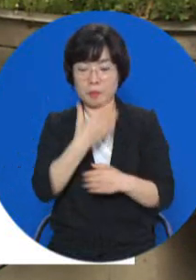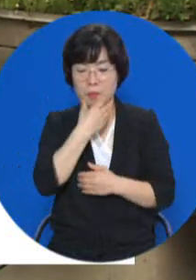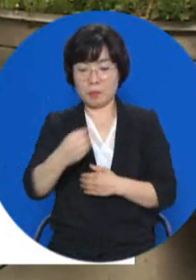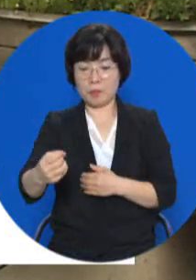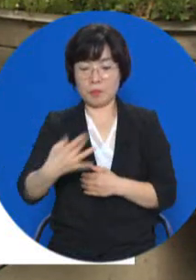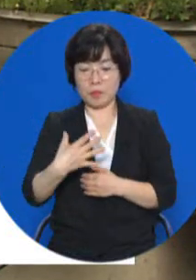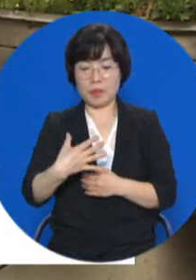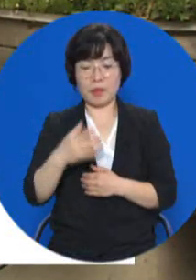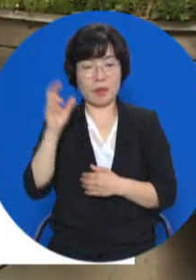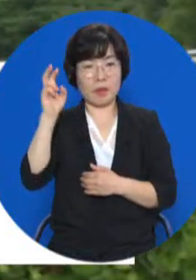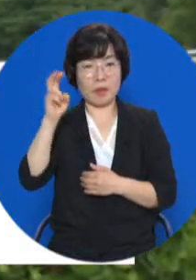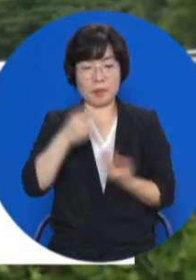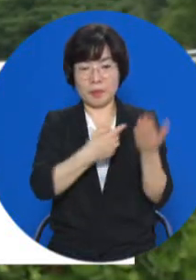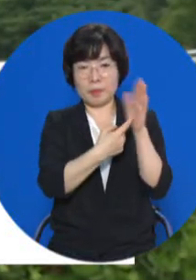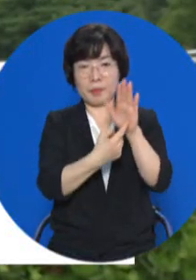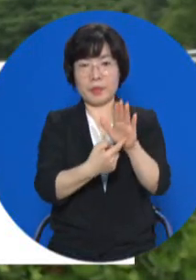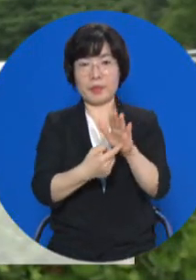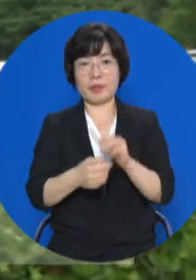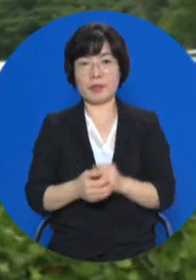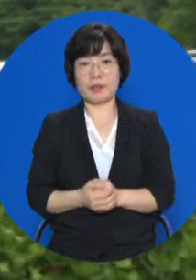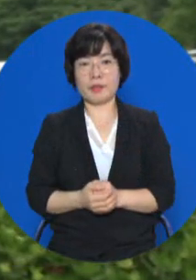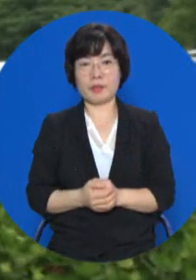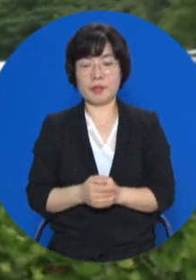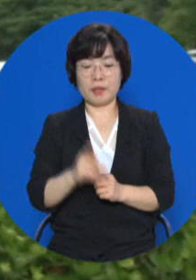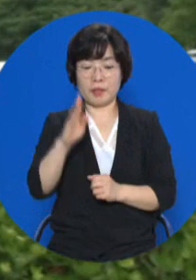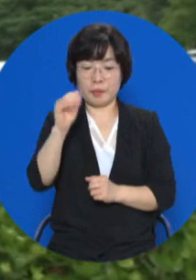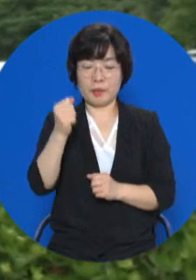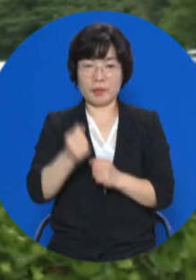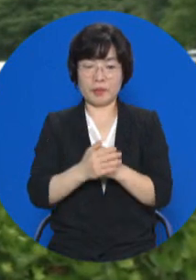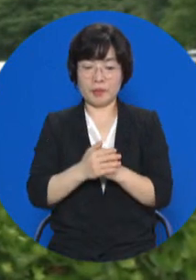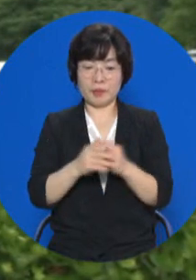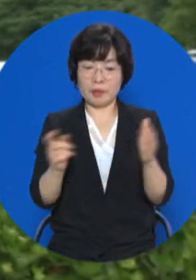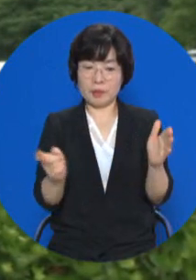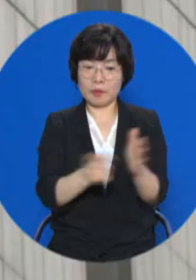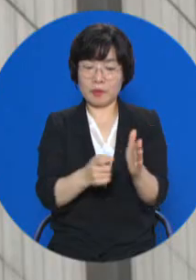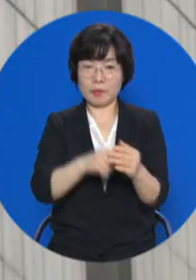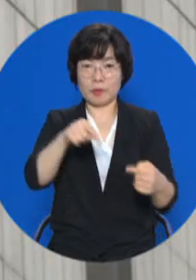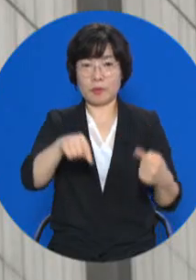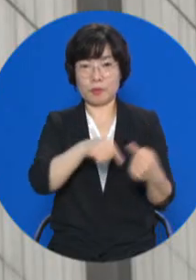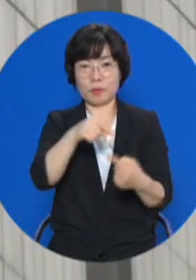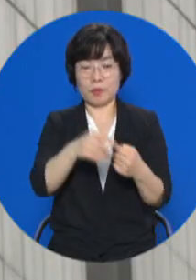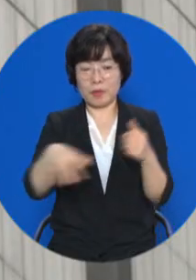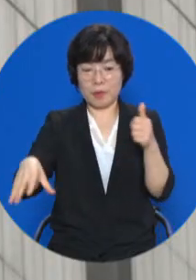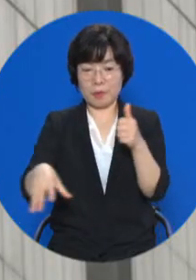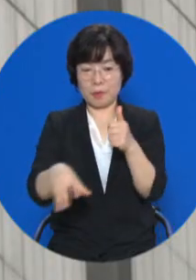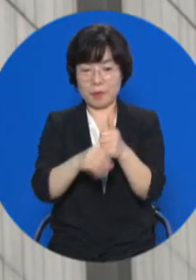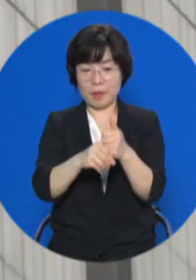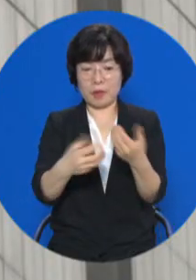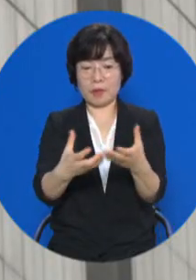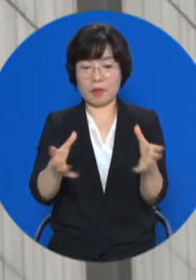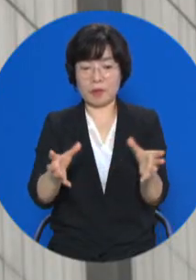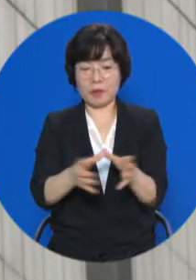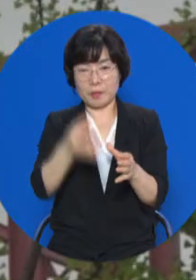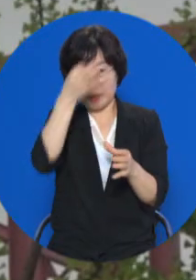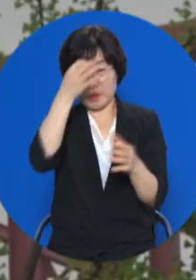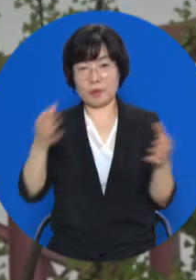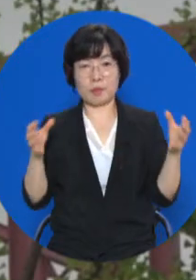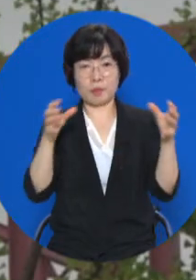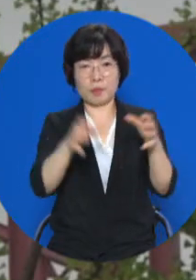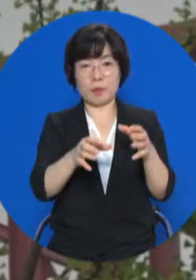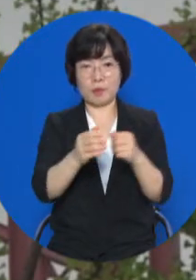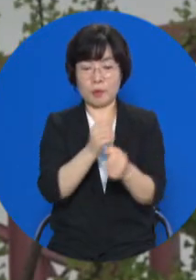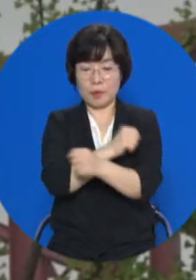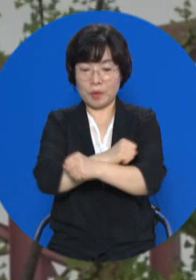쪽으로 갈 수 있는 것들이 있다라는 것을. KBS는 비상경영 차원에서 총국 중심으로 기능을 집중하고